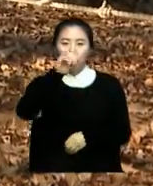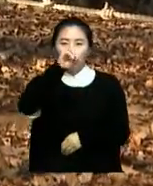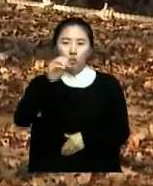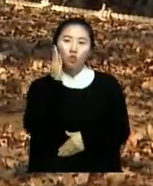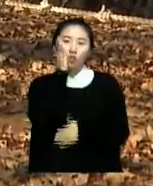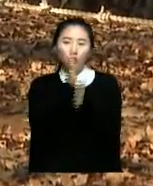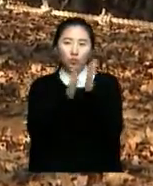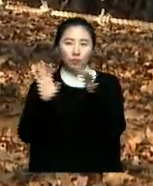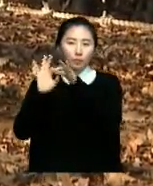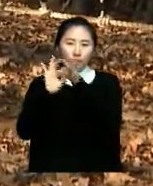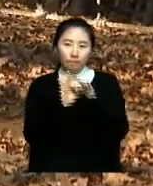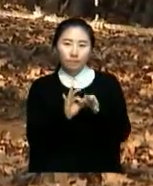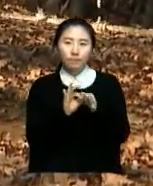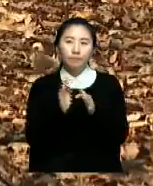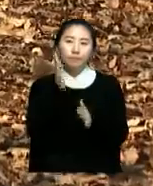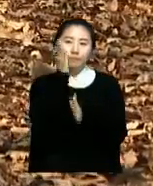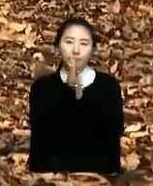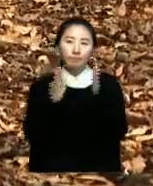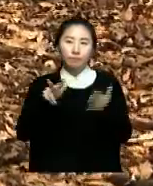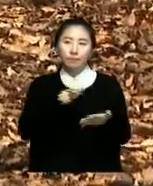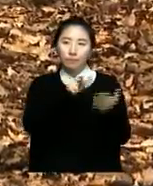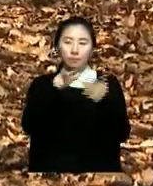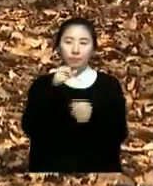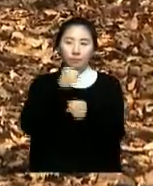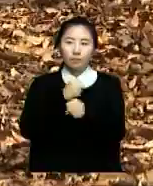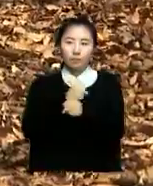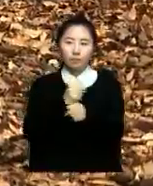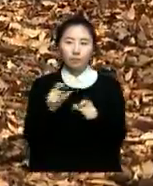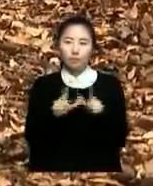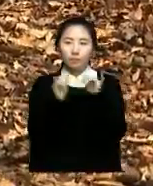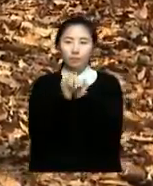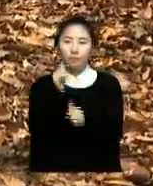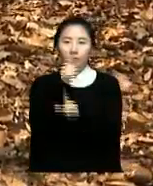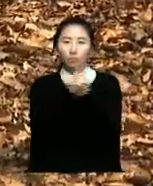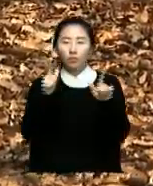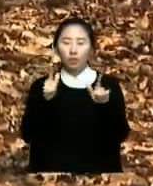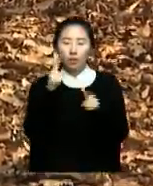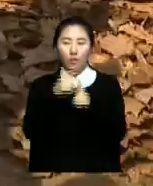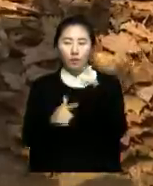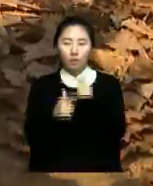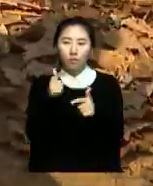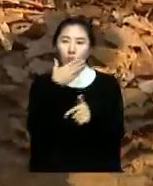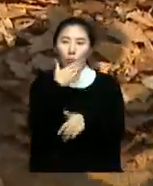숲을 지속가능한 산림자원으로 조성해 시민들에게 다양한